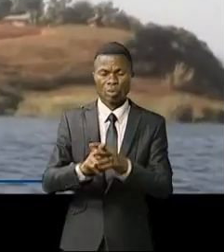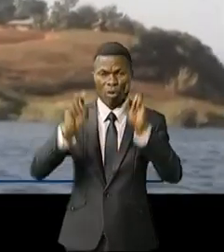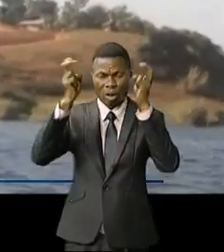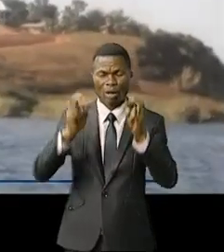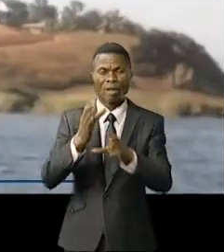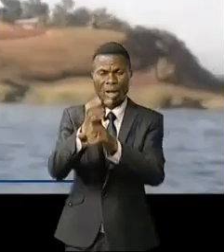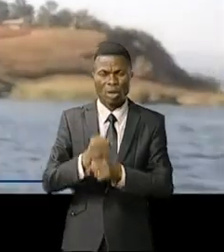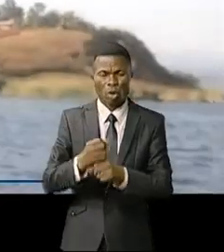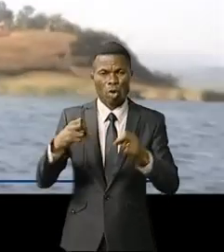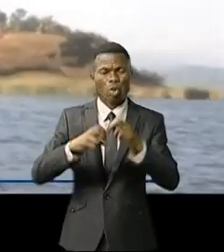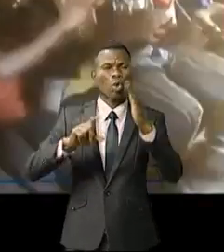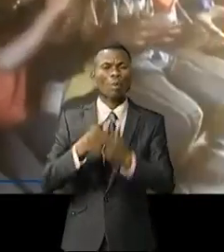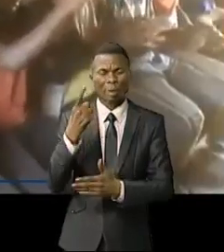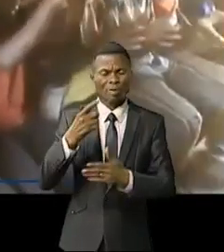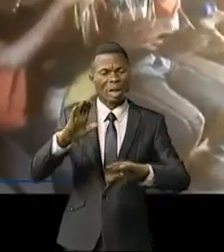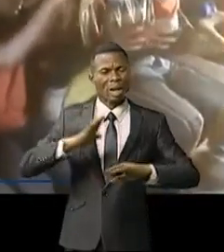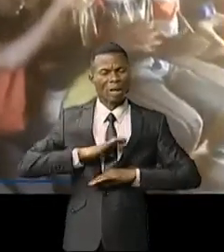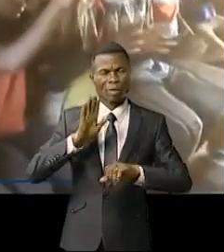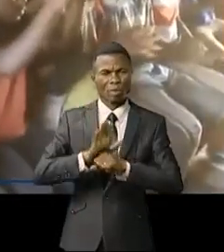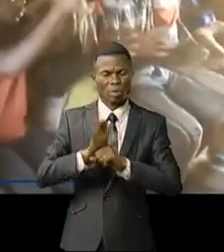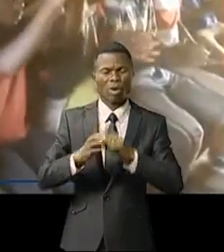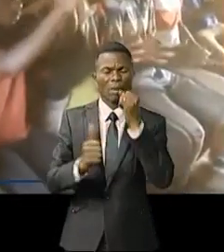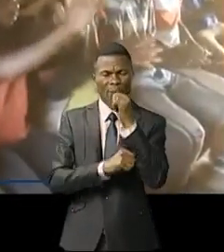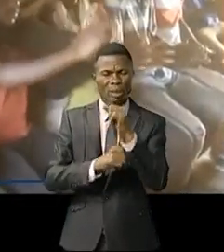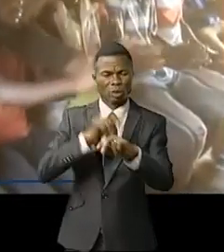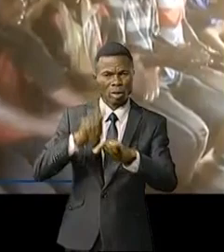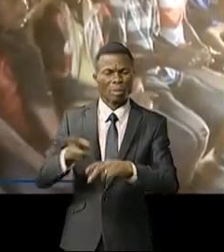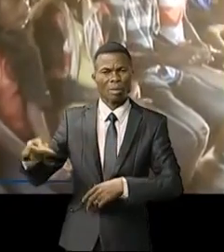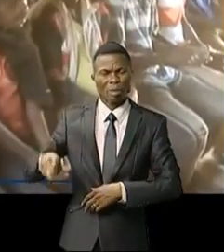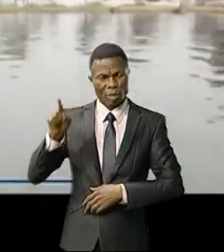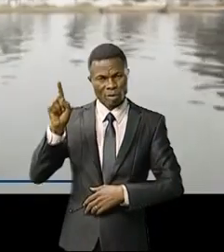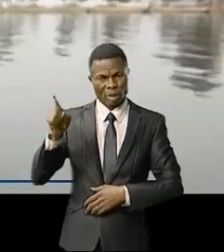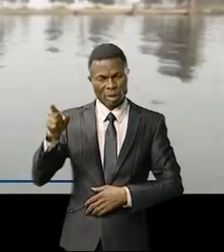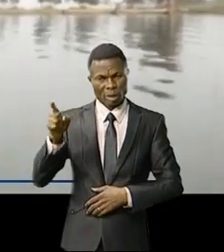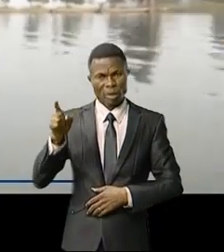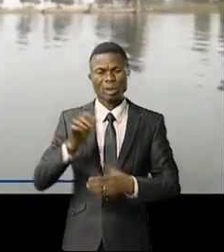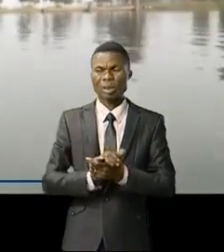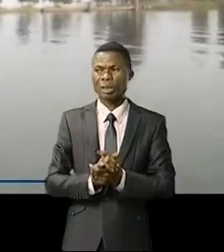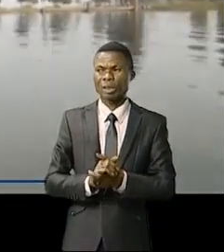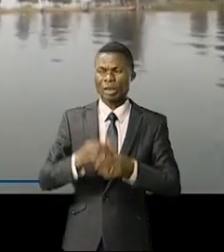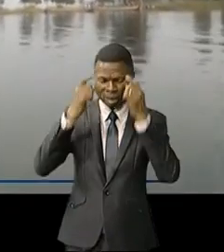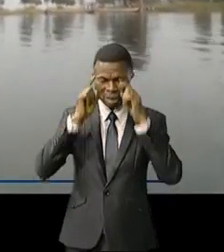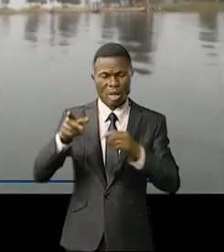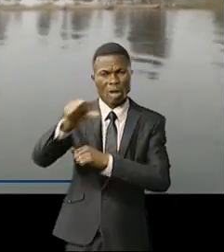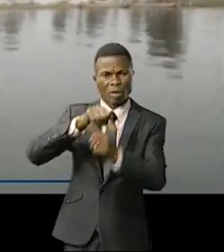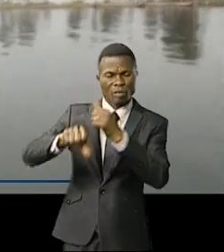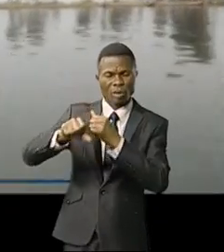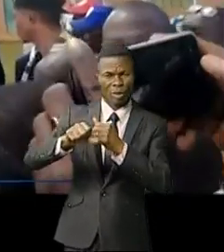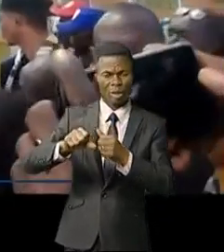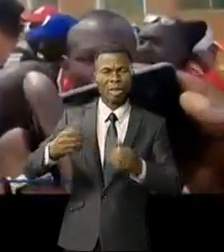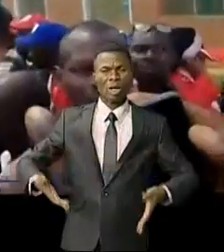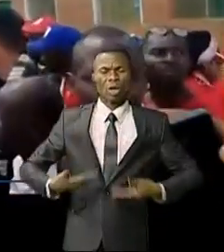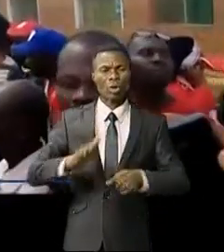la première fois à la grande satisfaction et pour le bonheur de la population de l'île Didjoui et des îlots environnants, selon l'honorable